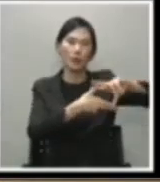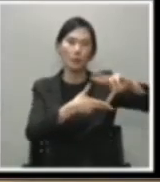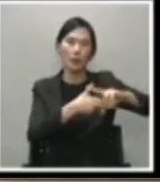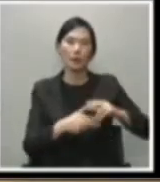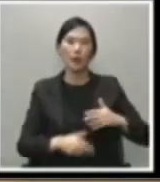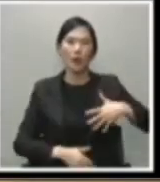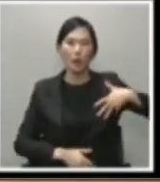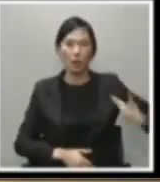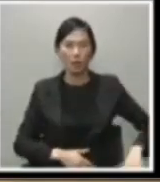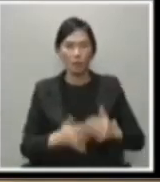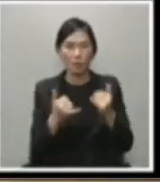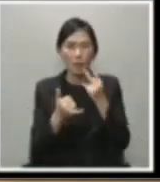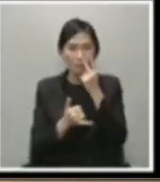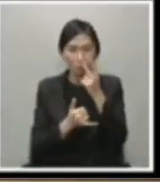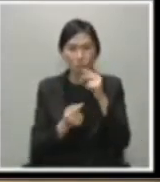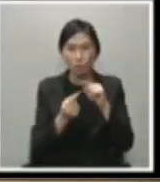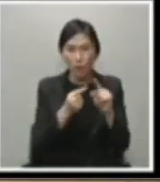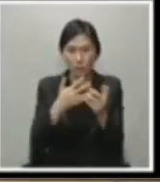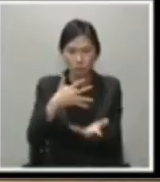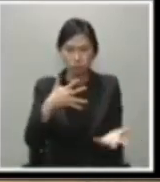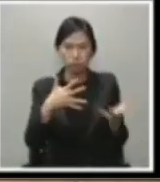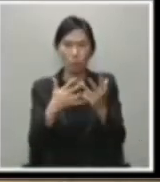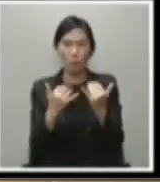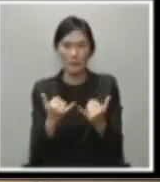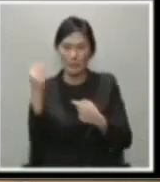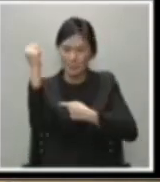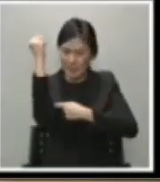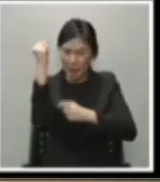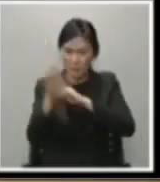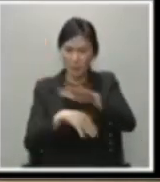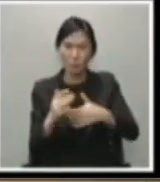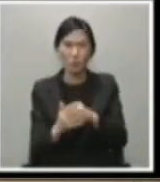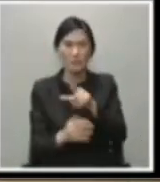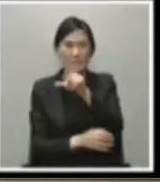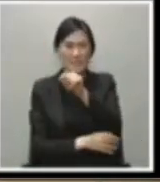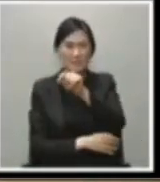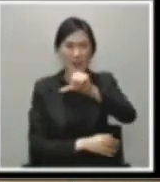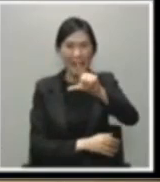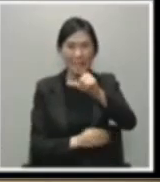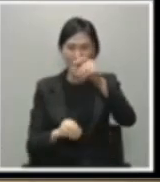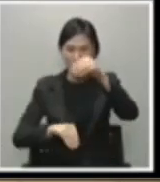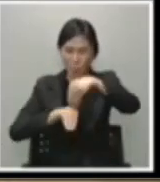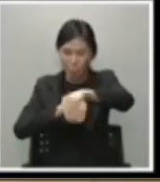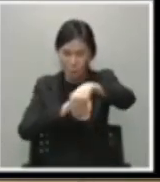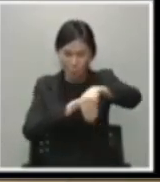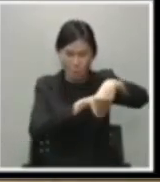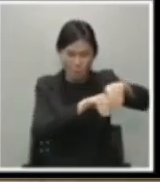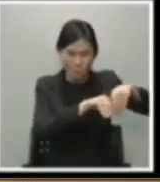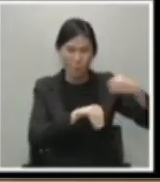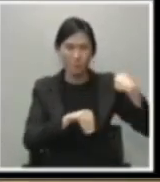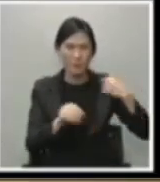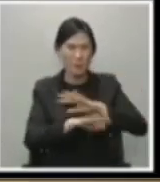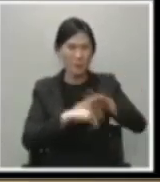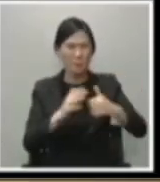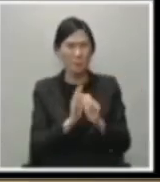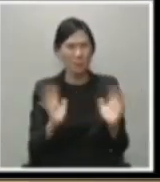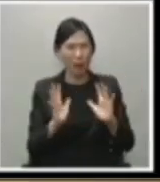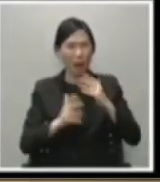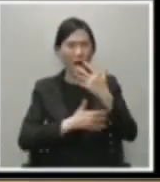ระดับยางครับซึ่งวันนี้มียาง20ล้านต้นมีผลผลิต 4.8 ล้านตันขายไปต่างประเ